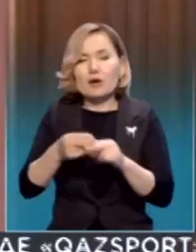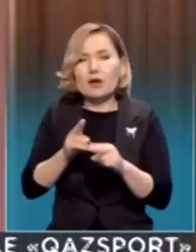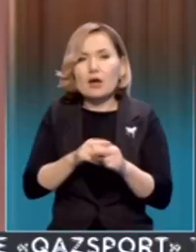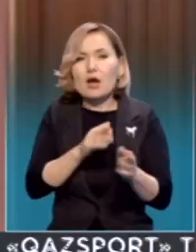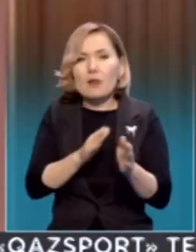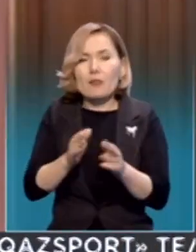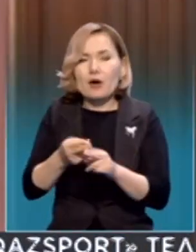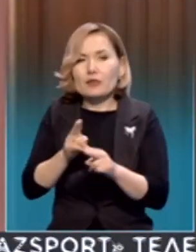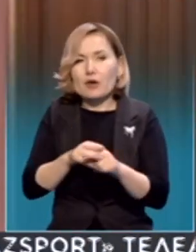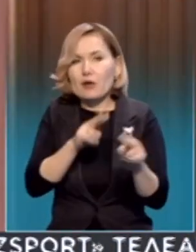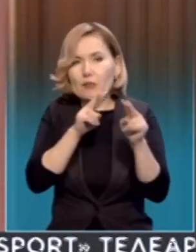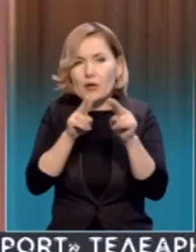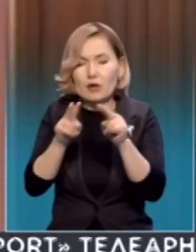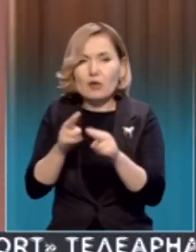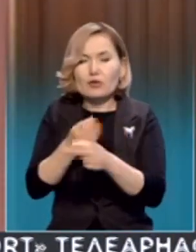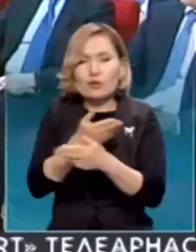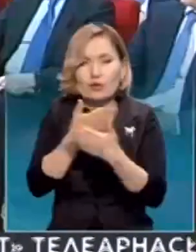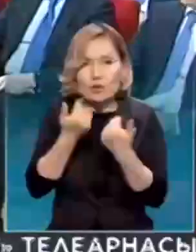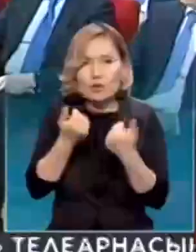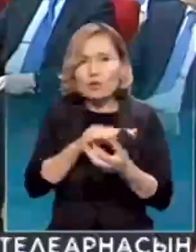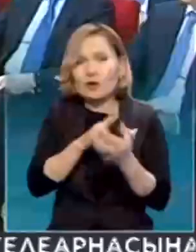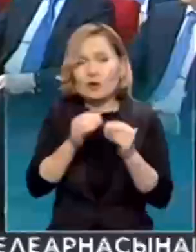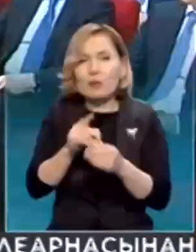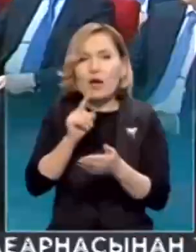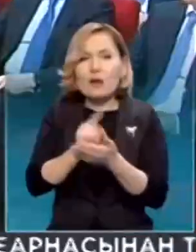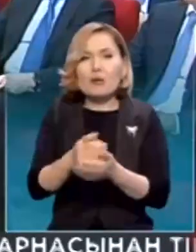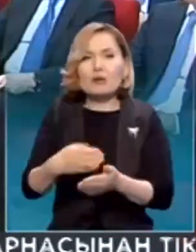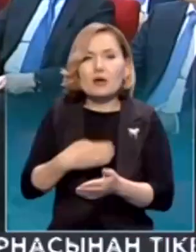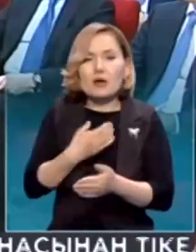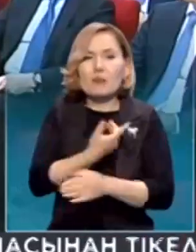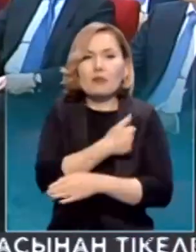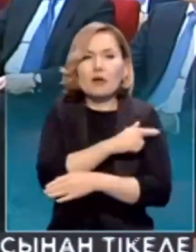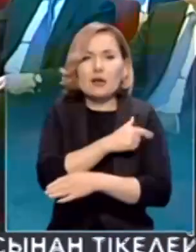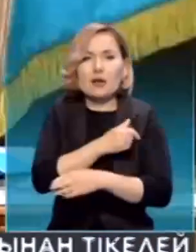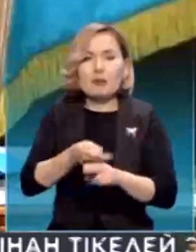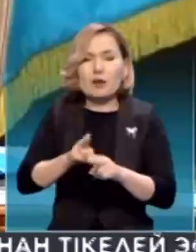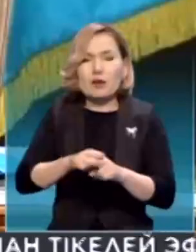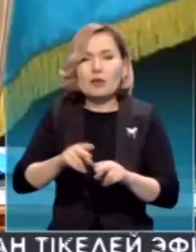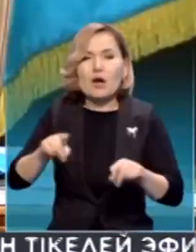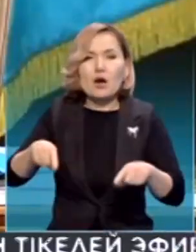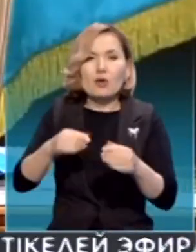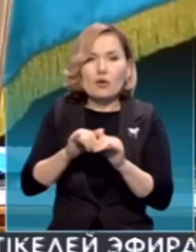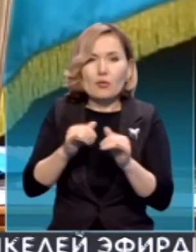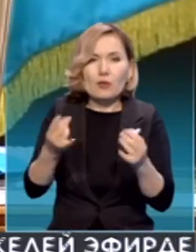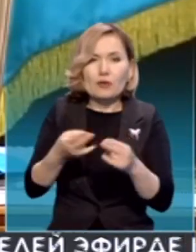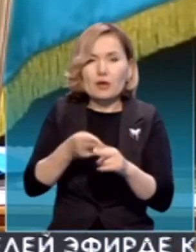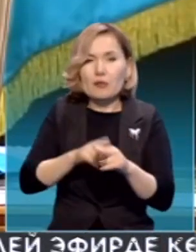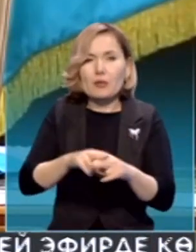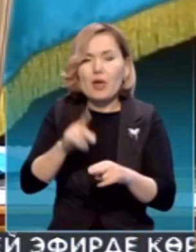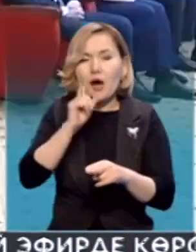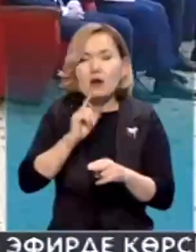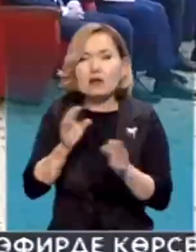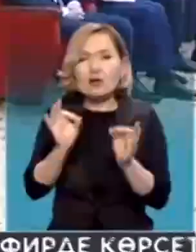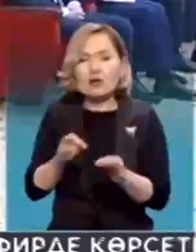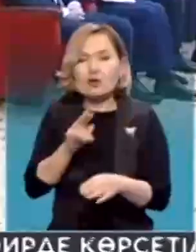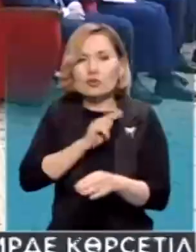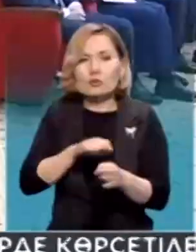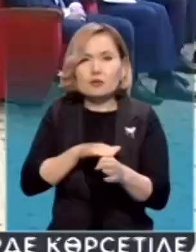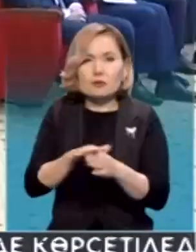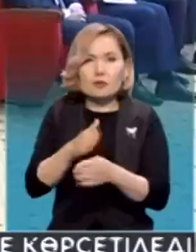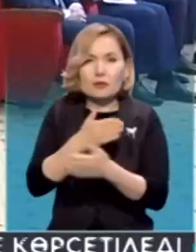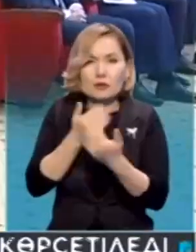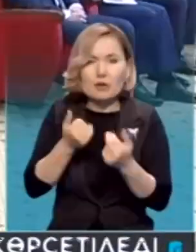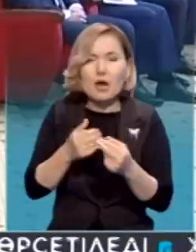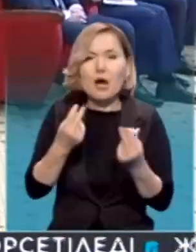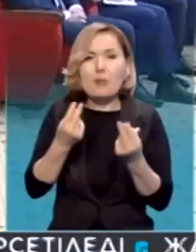жүйедегі ақшаға бақылау жүргізілмейтінін айтқан. Міндетті сақтандыру медицина саласына тың серпін берілу керек, алайда әзірге дұрыс жұмыс істемей тұр деген